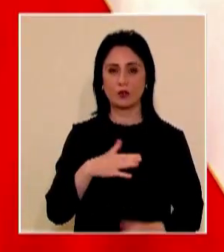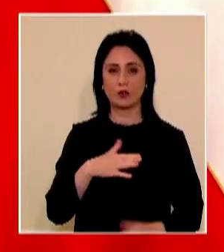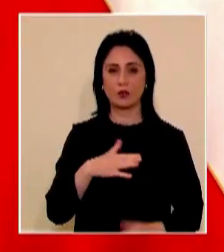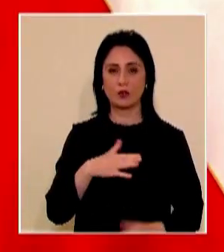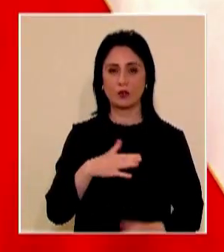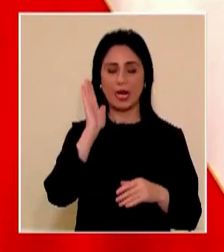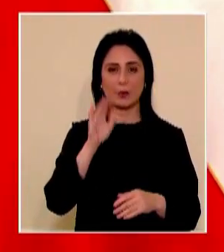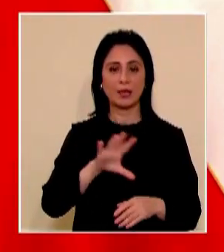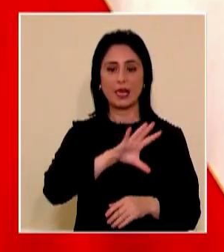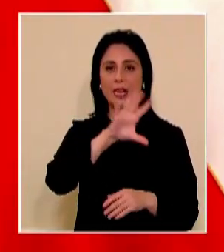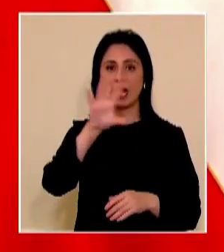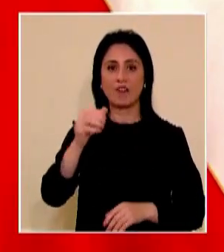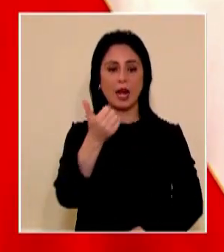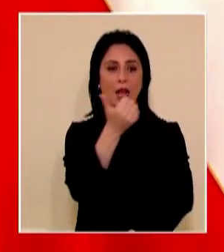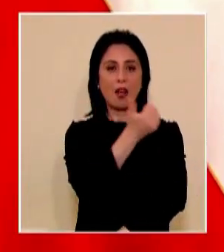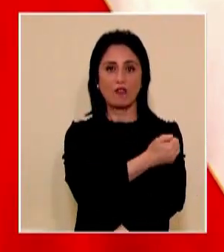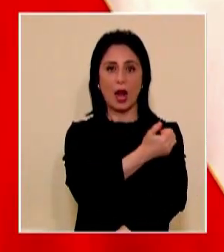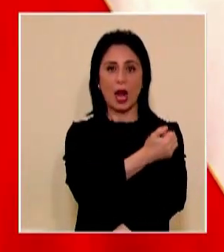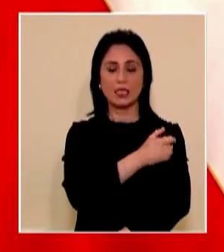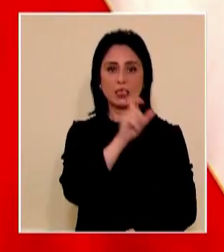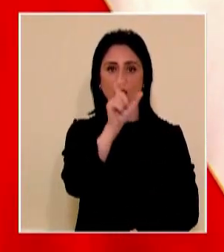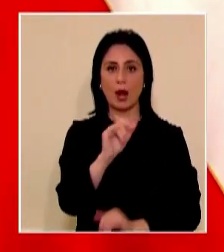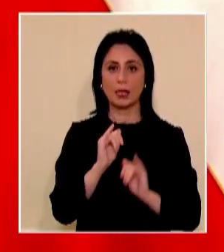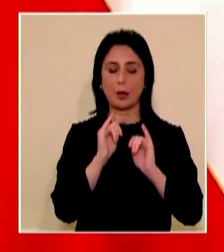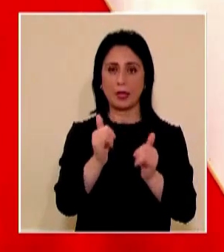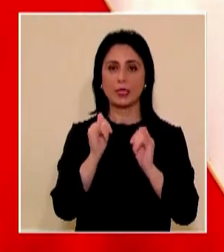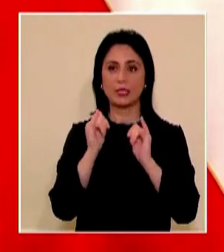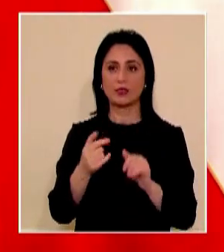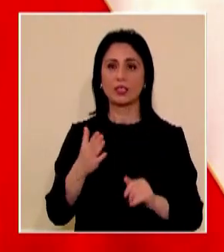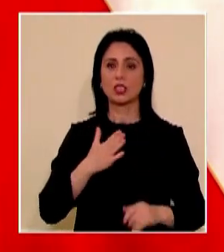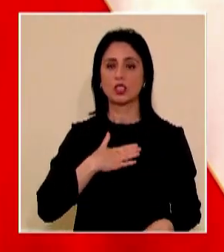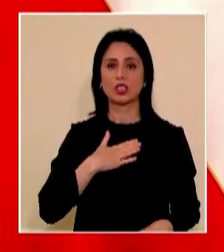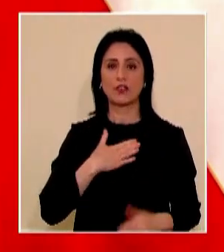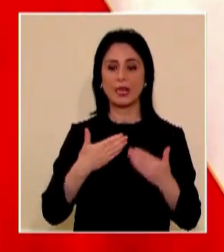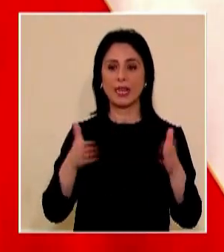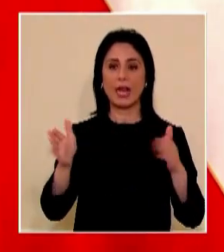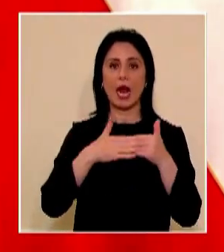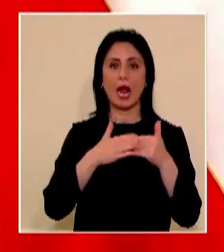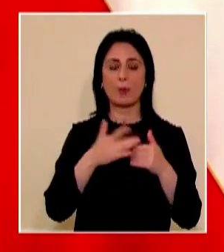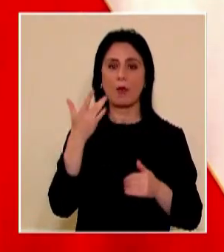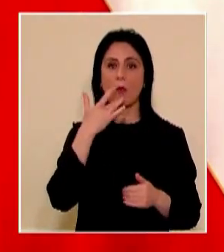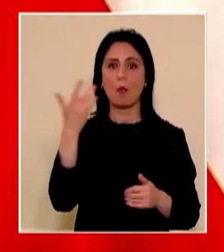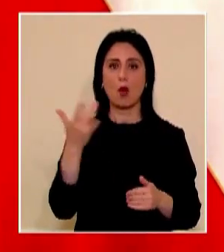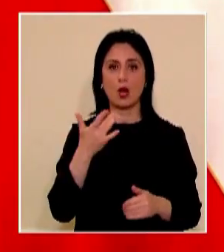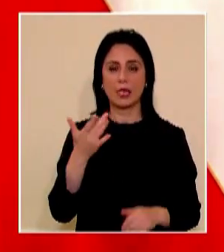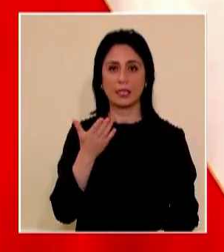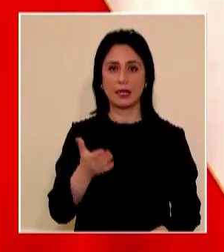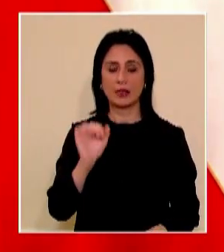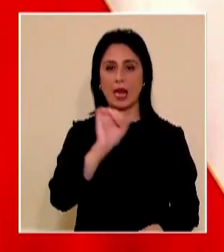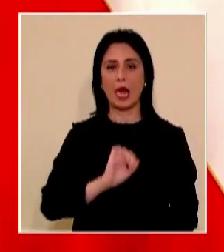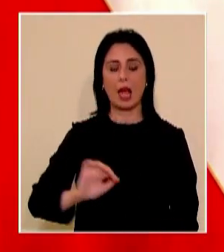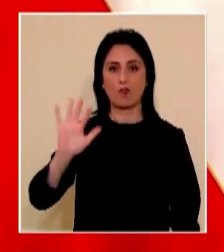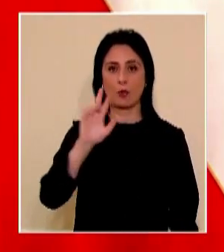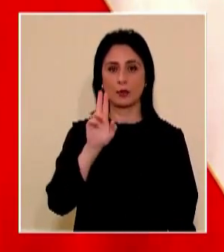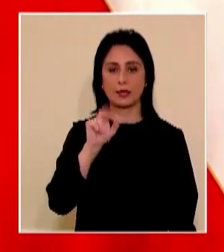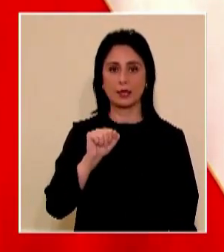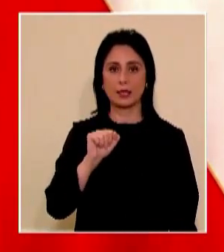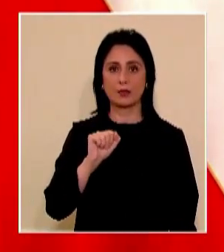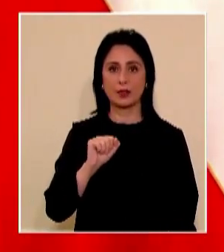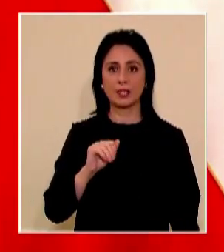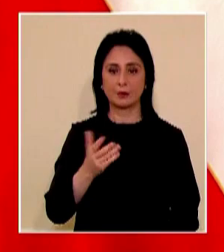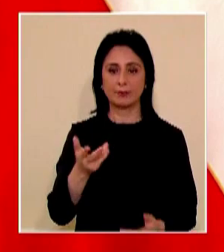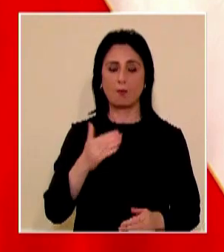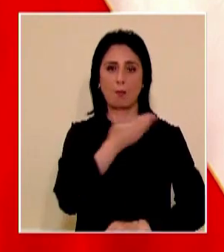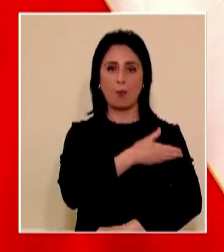ღია იქნება ყველა ვაქცინებულ ადამიანისთვის და ეს არის ჩვენი ღია კარების პოლიტიკა ევროპის და